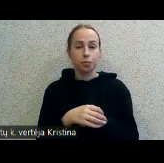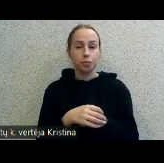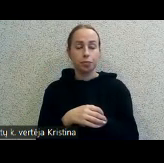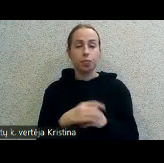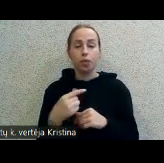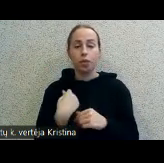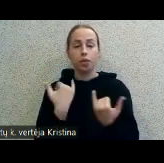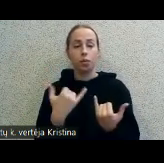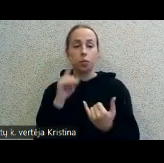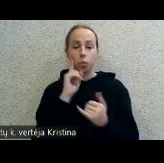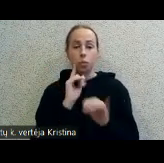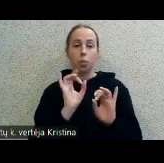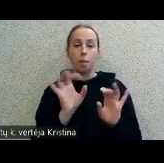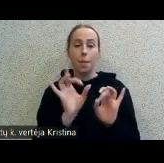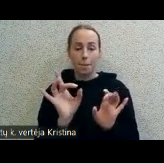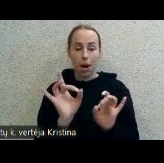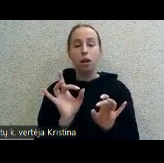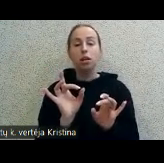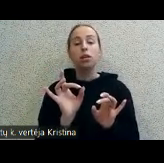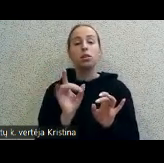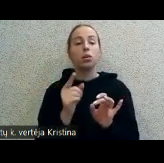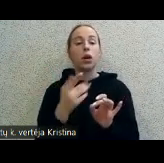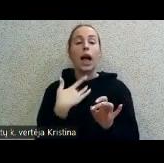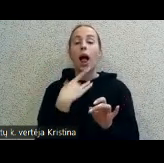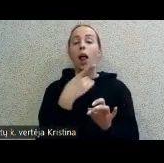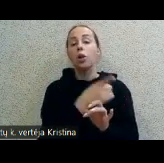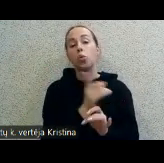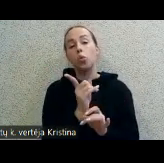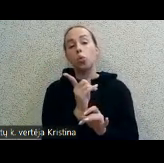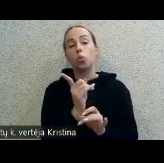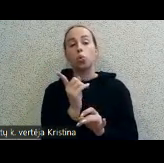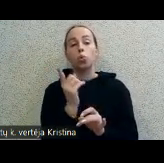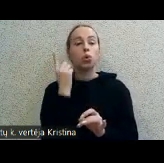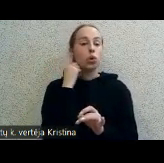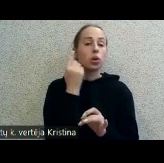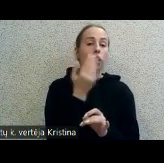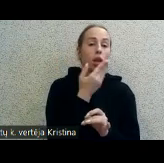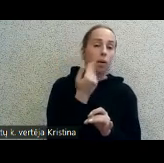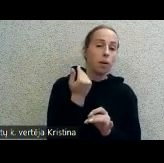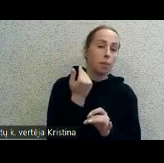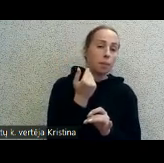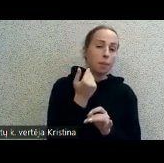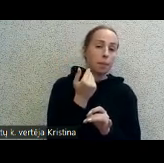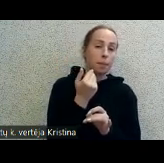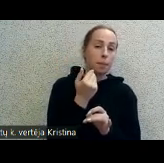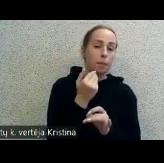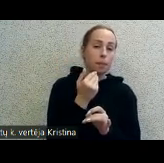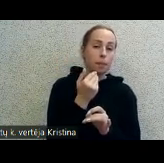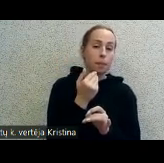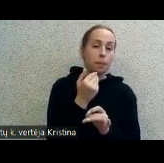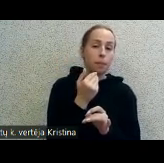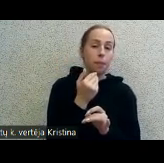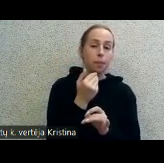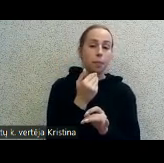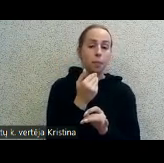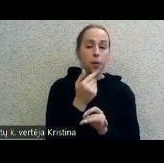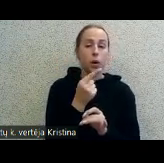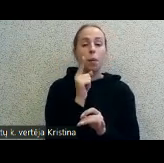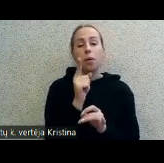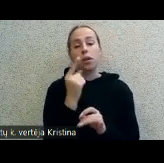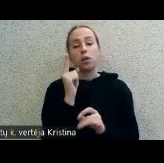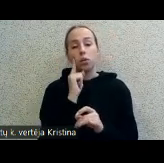papasakoti, galbūt tai, ko jūs negirdėjote. Ne, turbūt girdėjote, bet tiesiog norėčiau